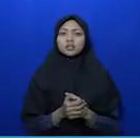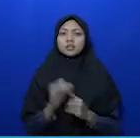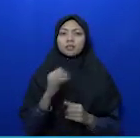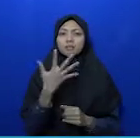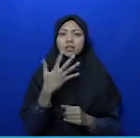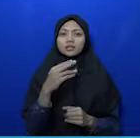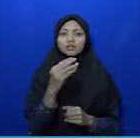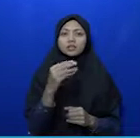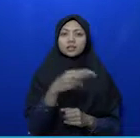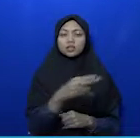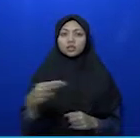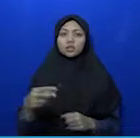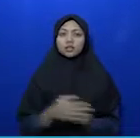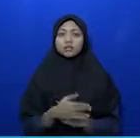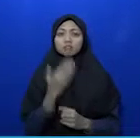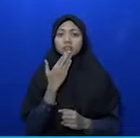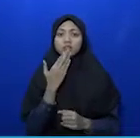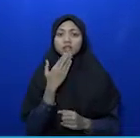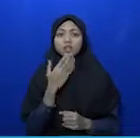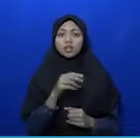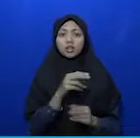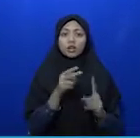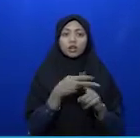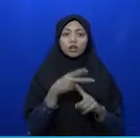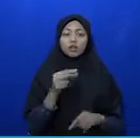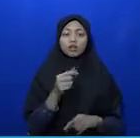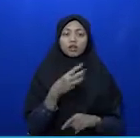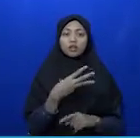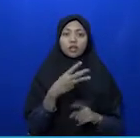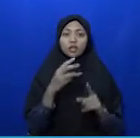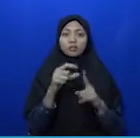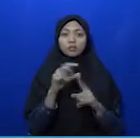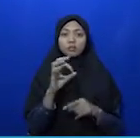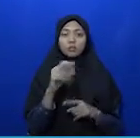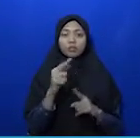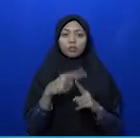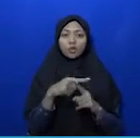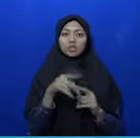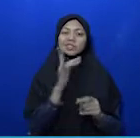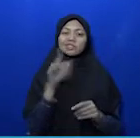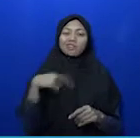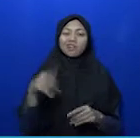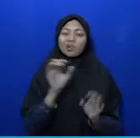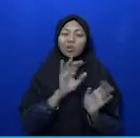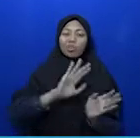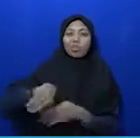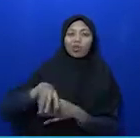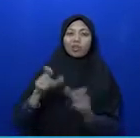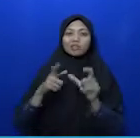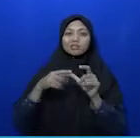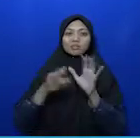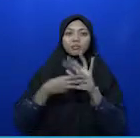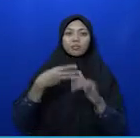ini Freeport itu selalu menolak untuk melakukan smelterisasi tadi. Nah sehingga dia